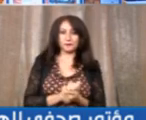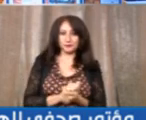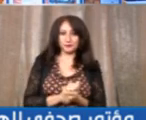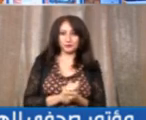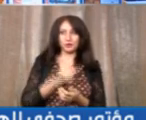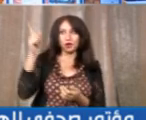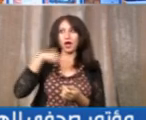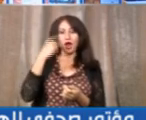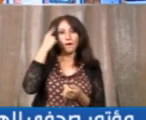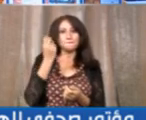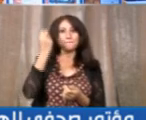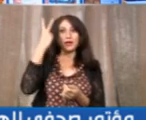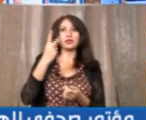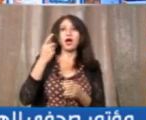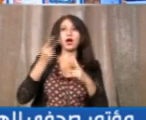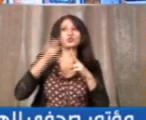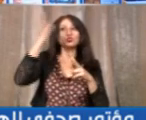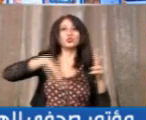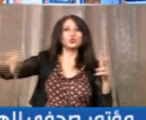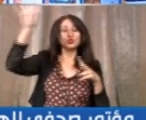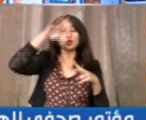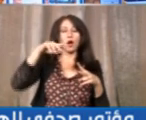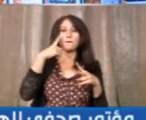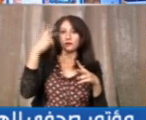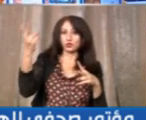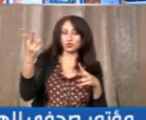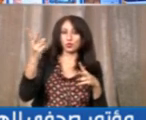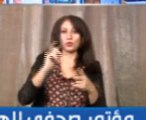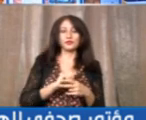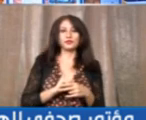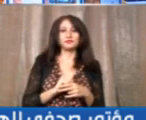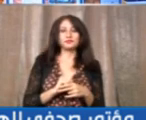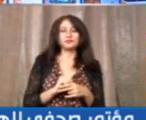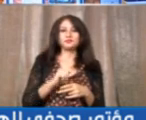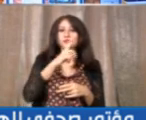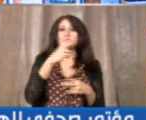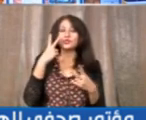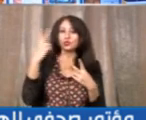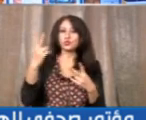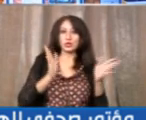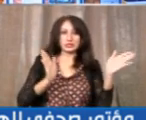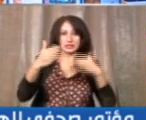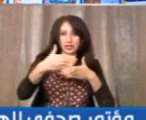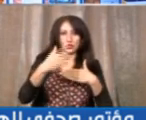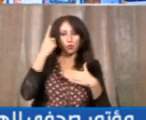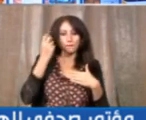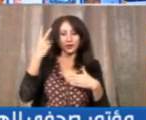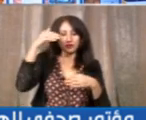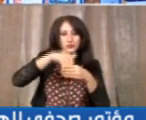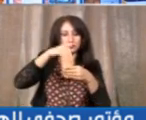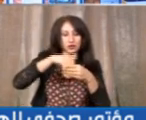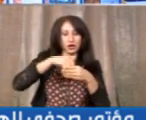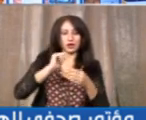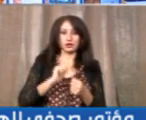انا بطرحها على الراي العام عشان برضو لها اولويات يعني الاقفال البلاستيكيه والصناديق الخاصه بالاختراع